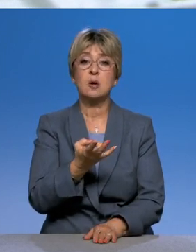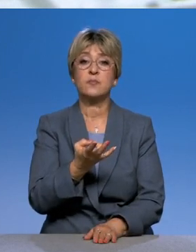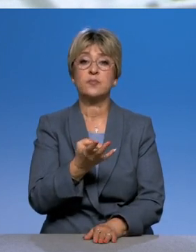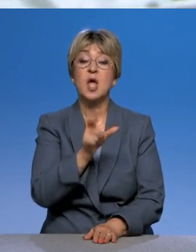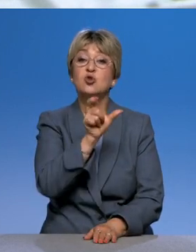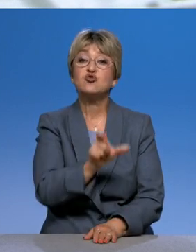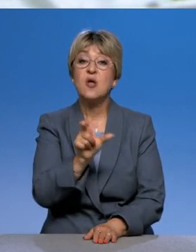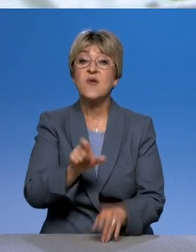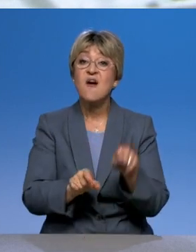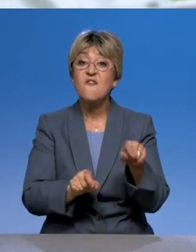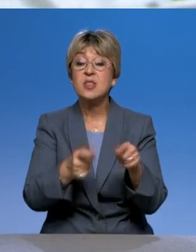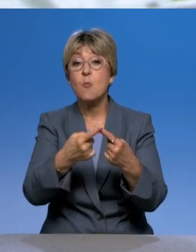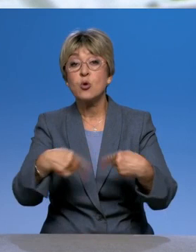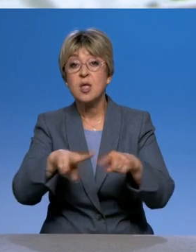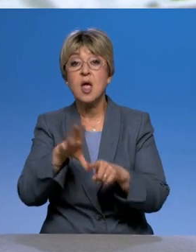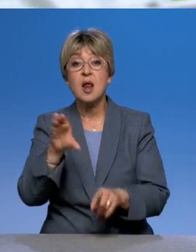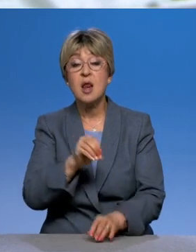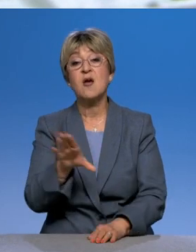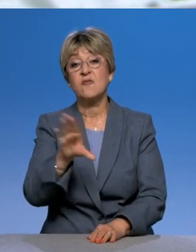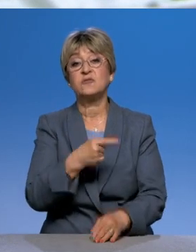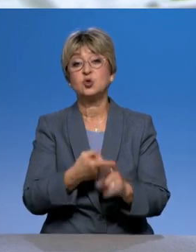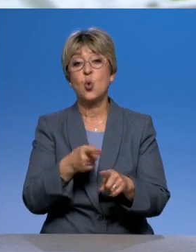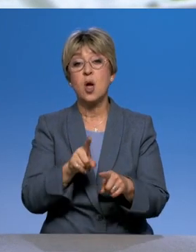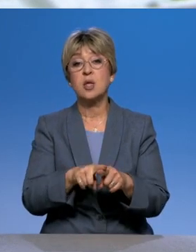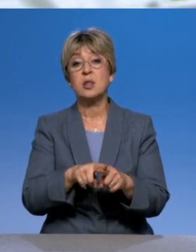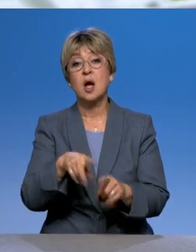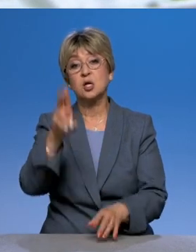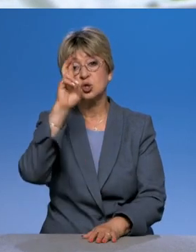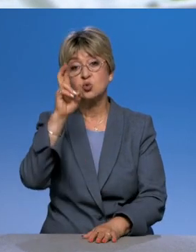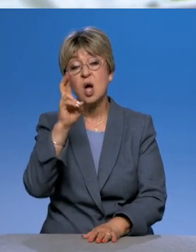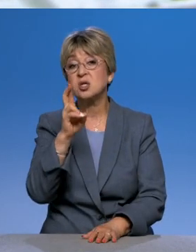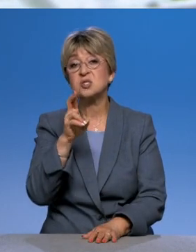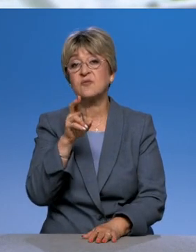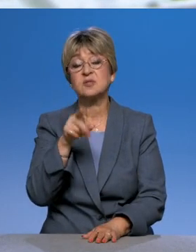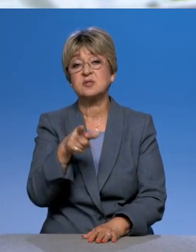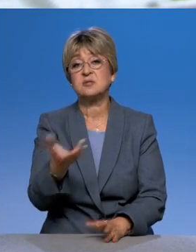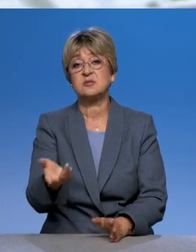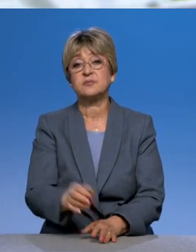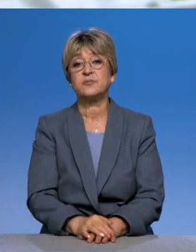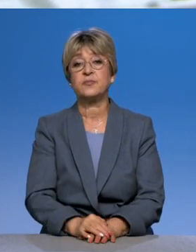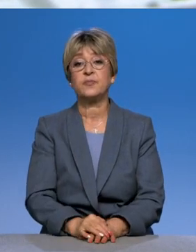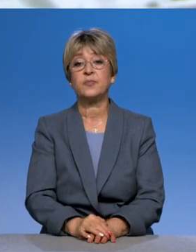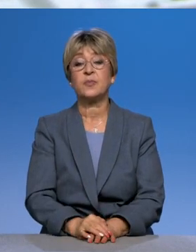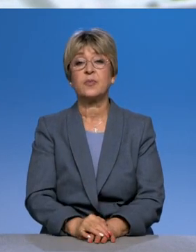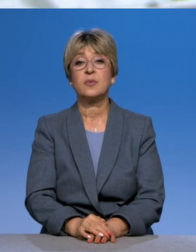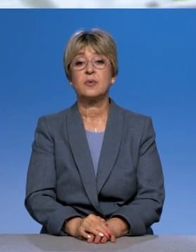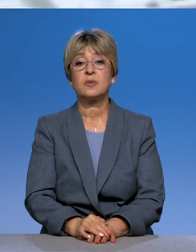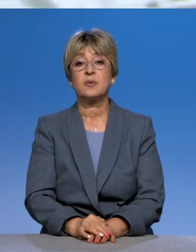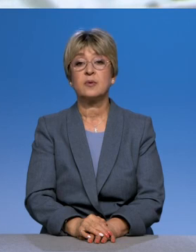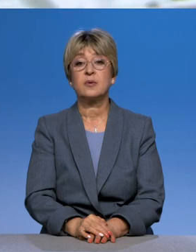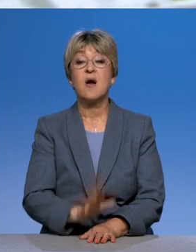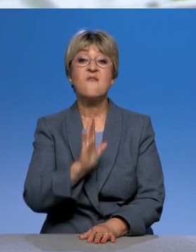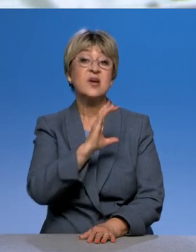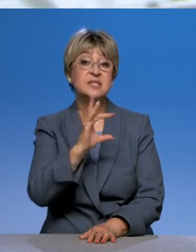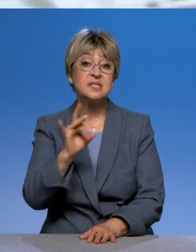человек в этом отделе. Да, понимаете, все это... С государством вот здесь, смотрите, конечно. Зачем платить больше, если и так работают, пишете вы. В СССР